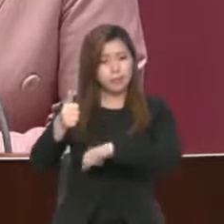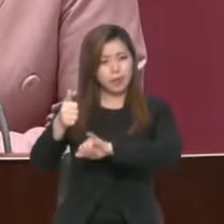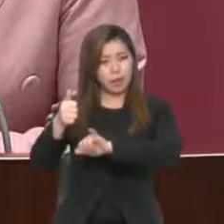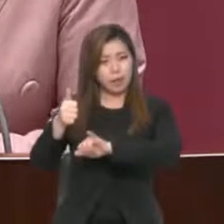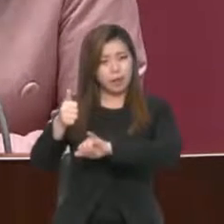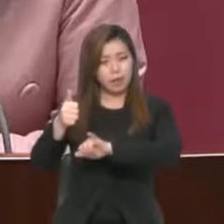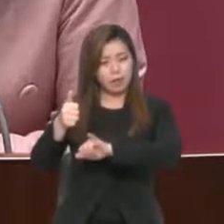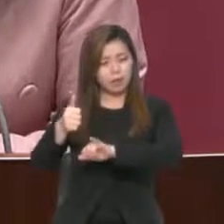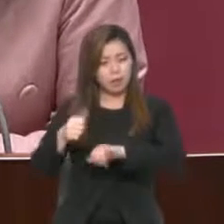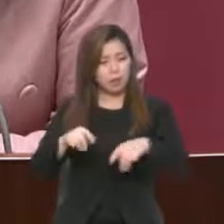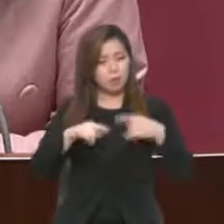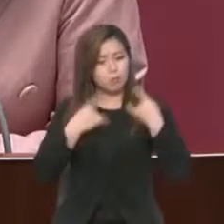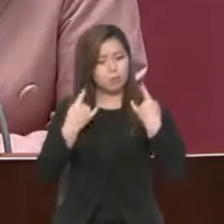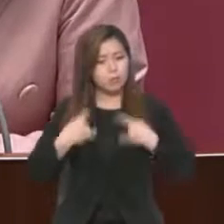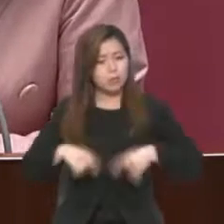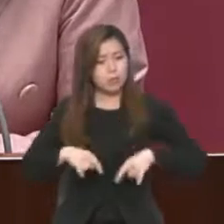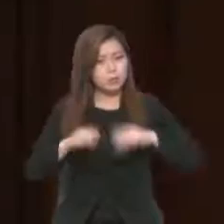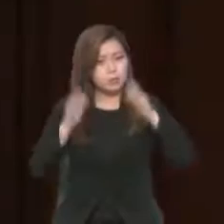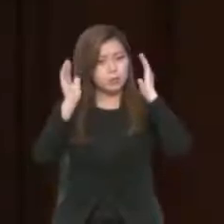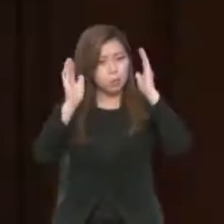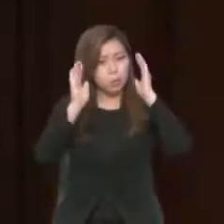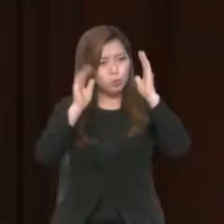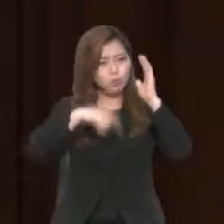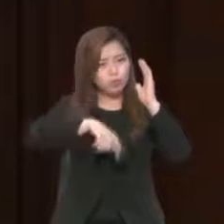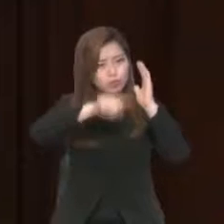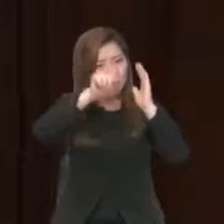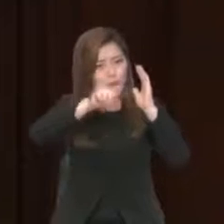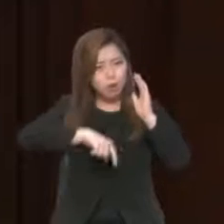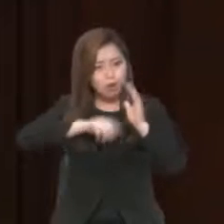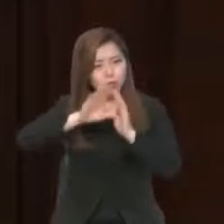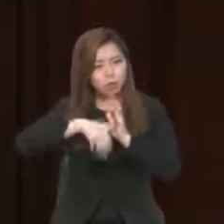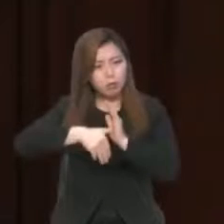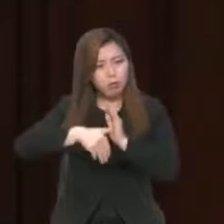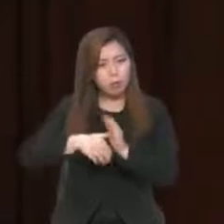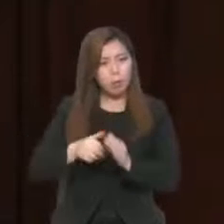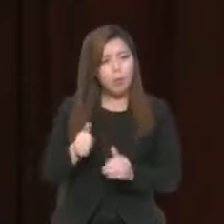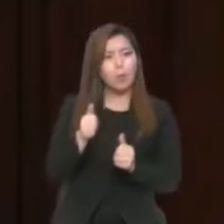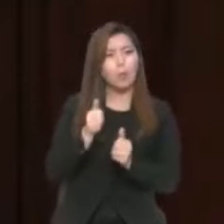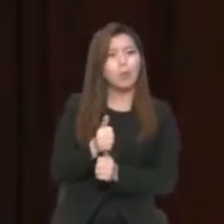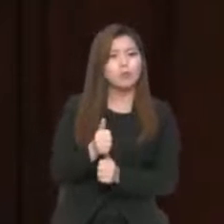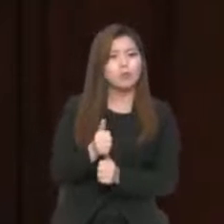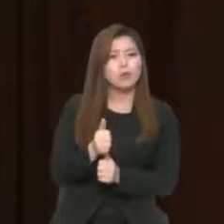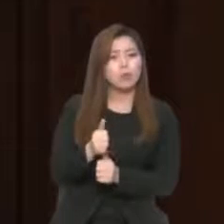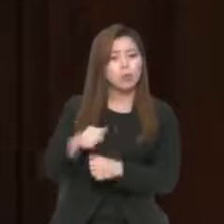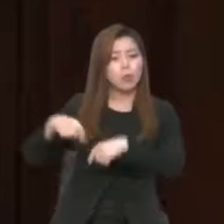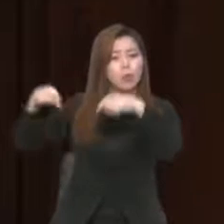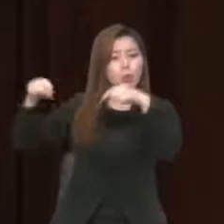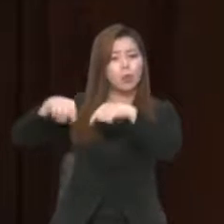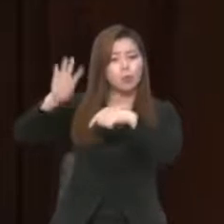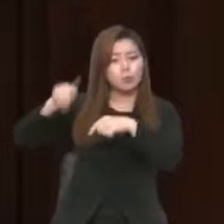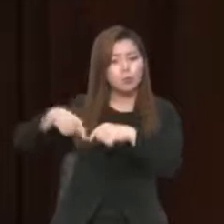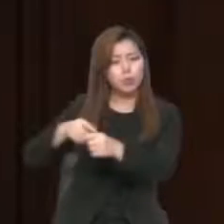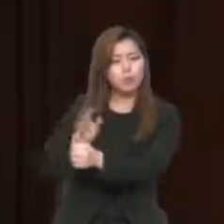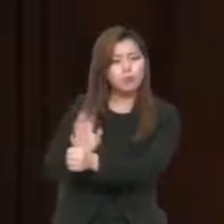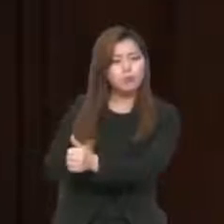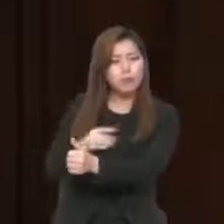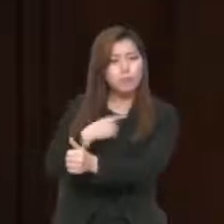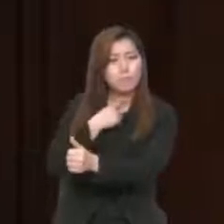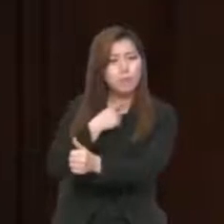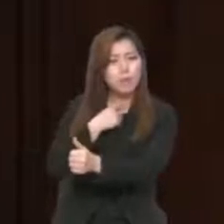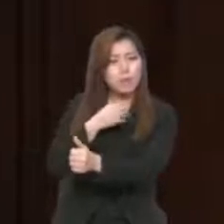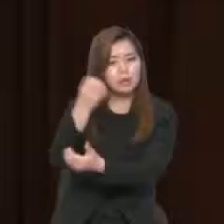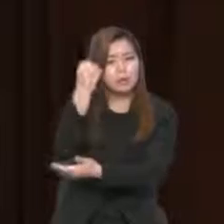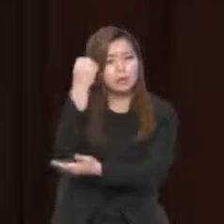프랑스 유학 비자와 관련해서도 보좌관이 외교부에 부탁을 했다 이제 이런 전화 이런 기사가 있는데